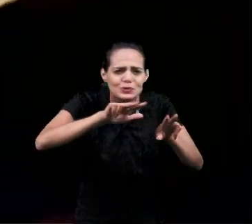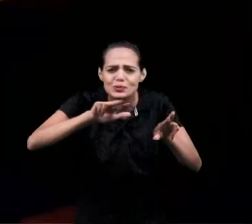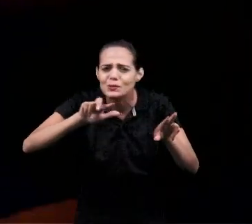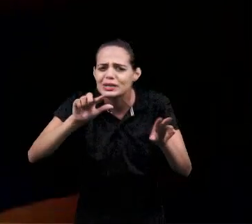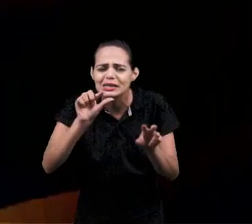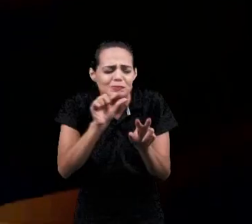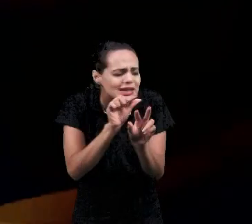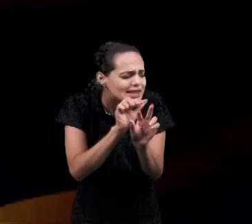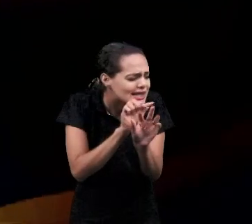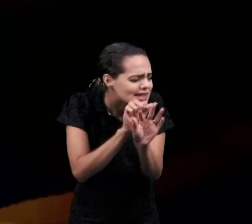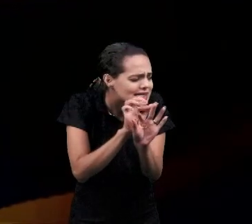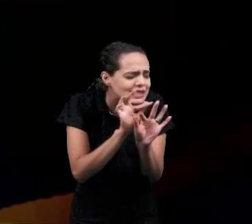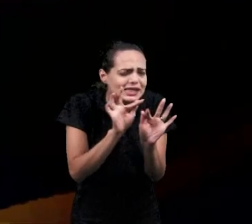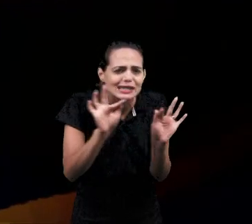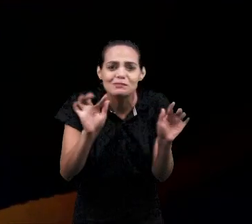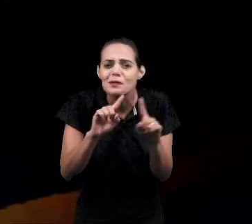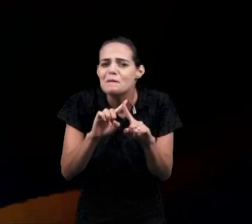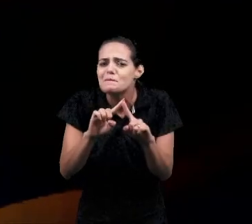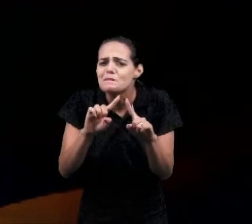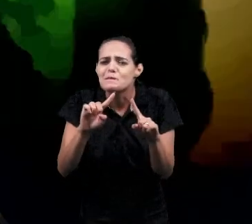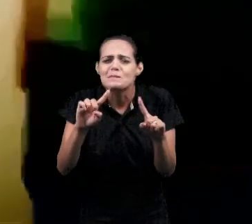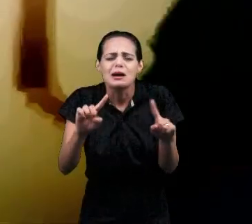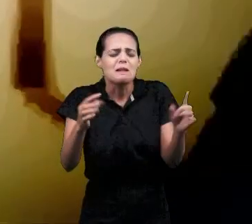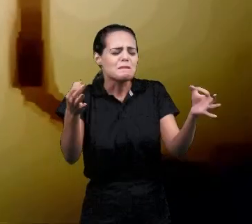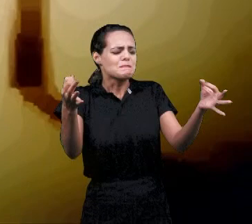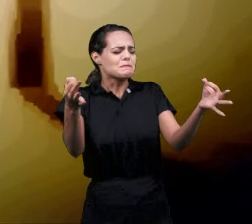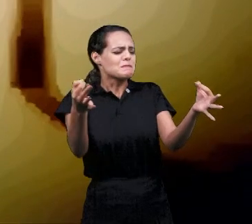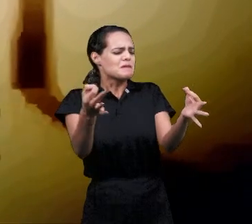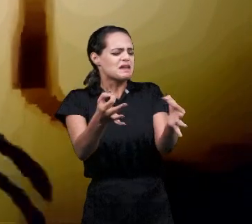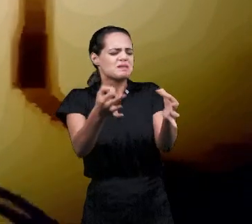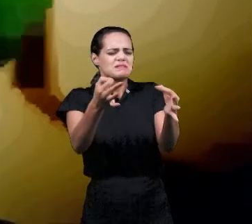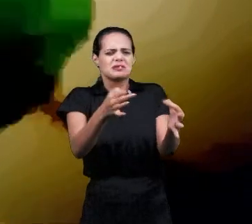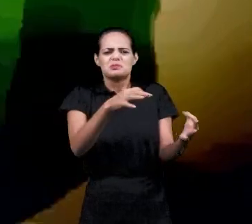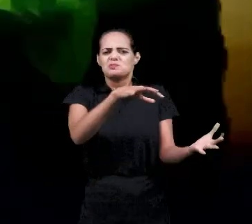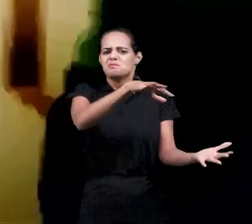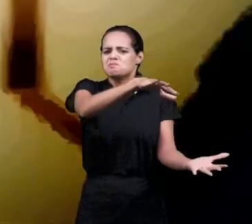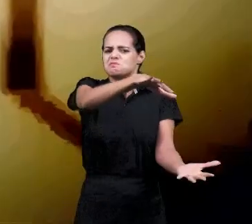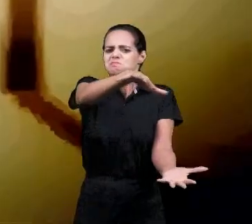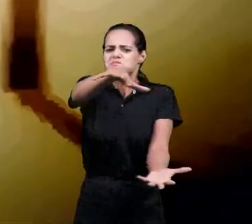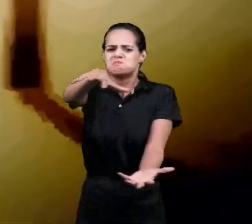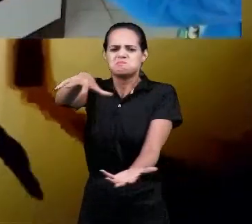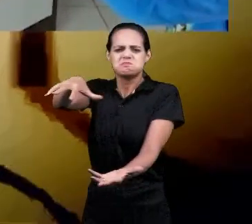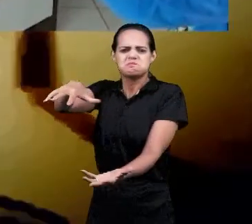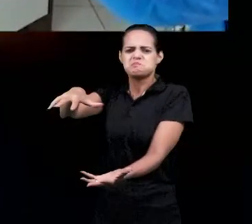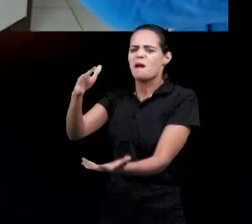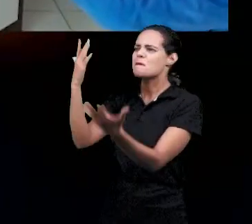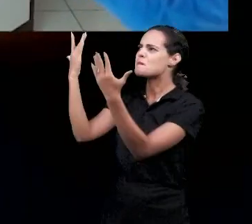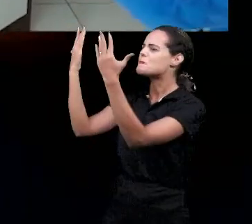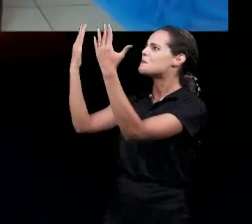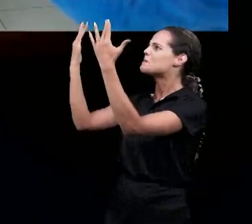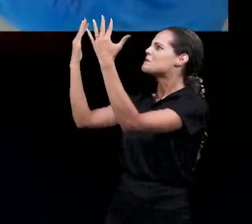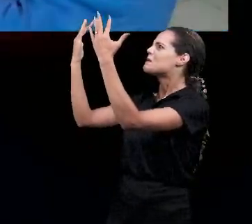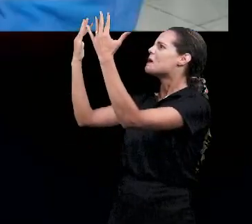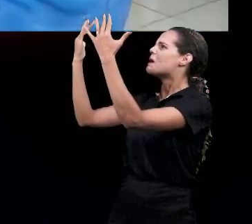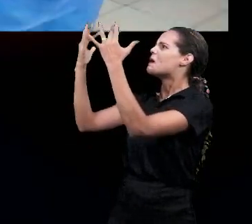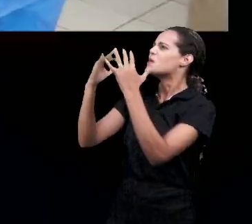coisas existe tanta harmonia. Perfeita é a obra das